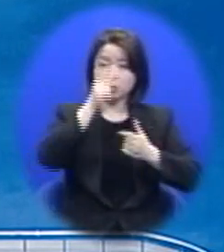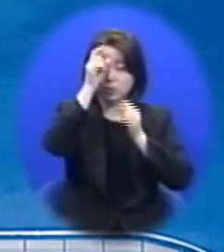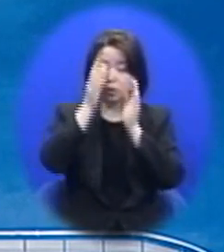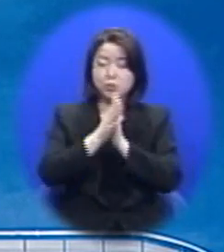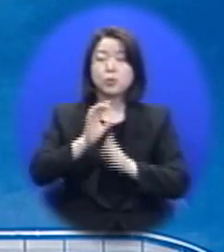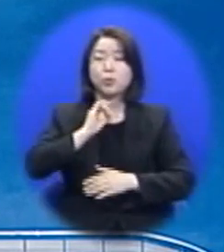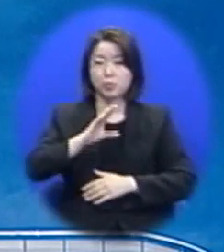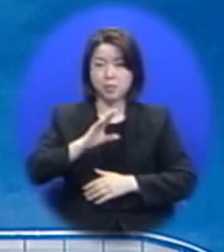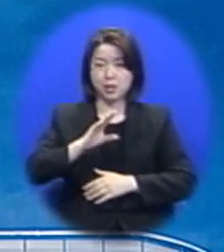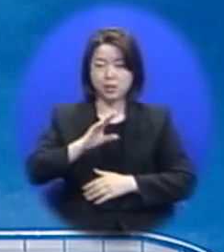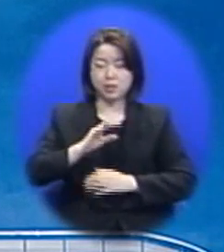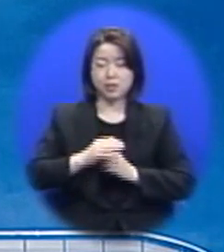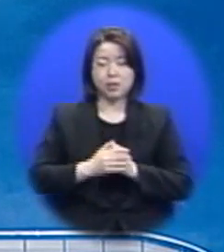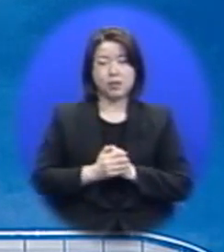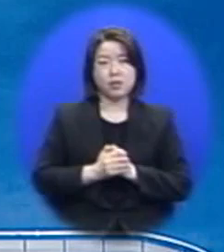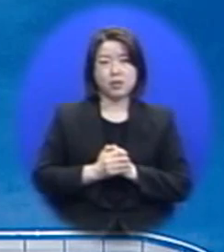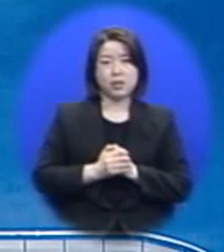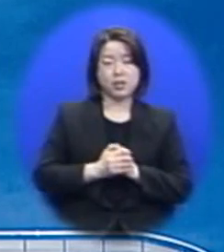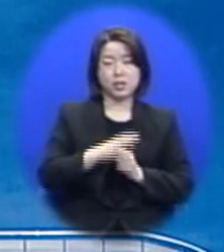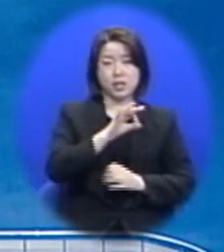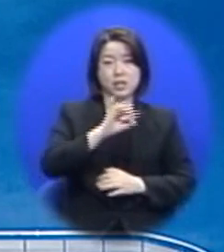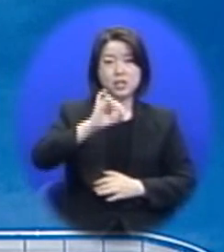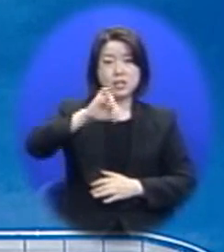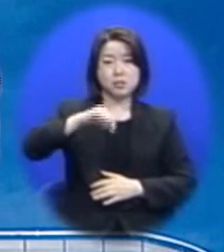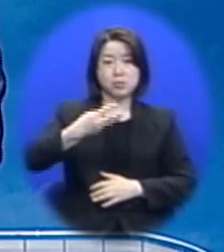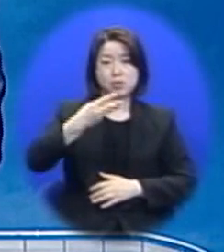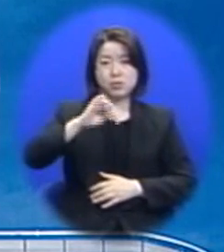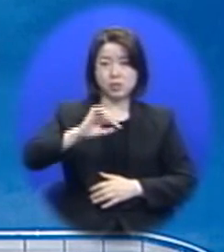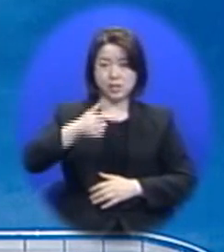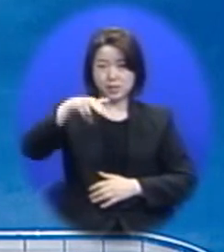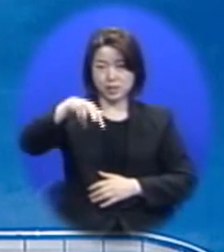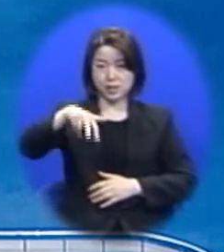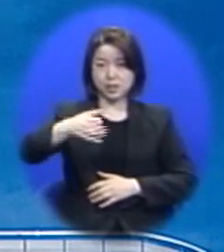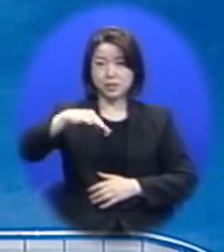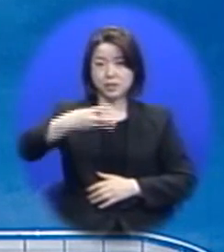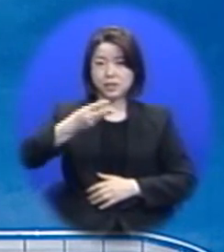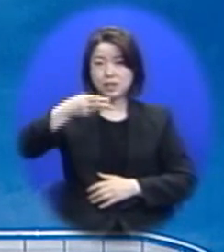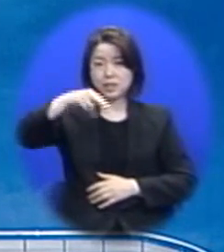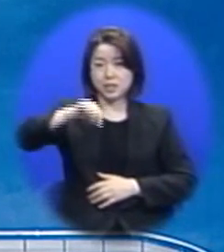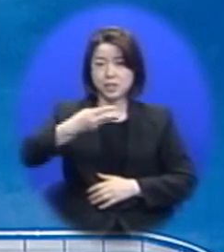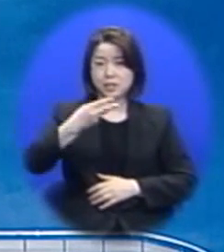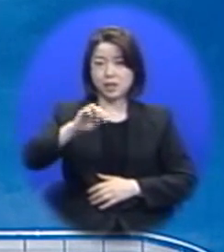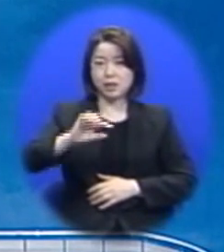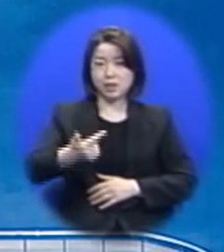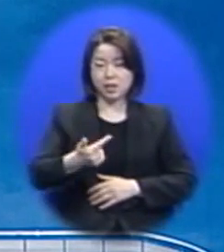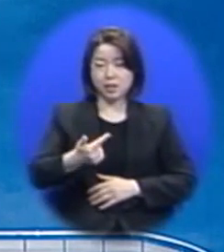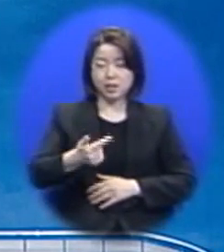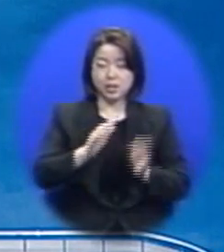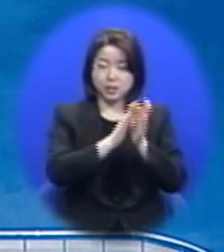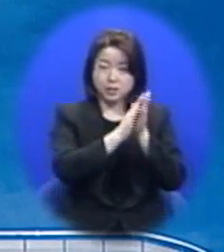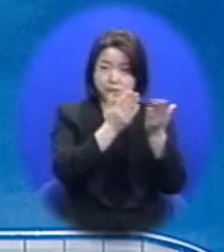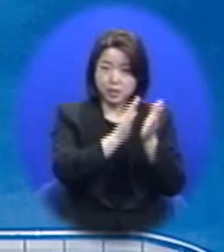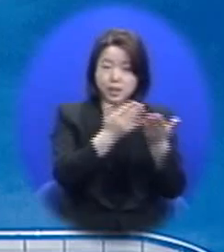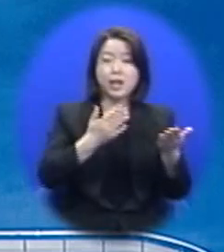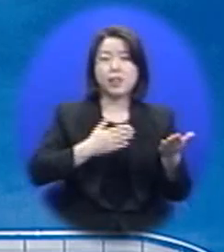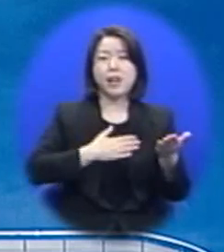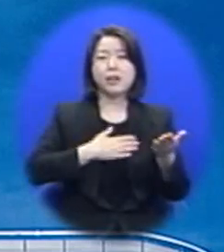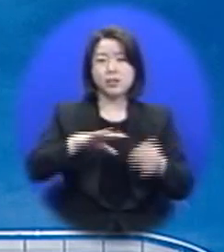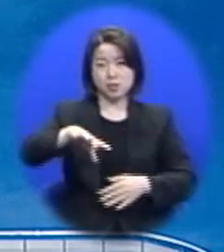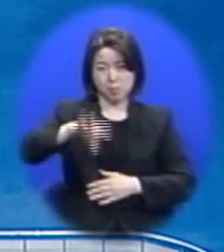기르려니. 이블린 크리스텐슨 사모님이 쓰신 나를 변화시켜, 나를 먼저